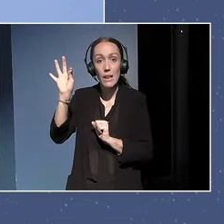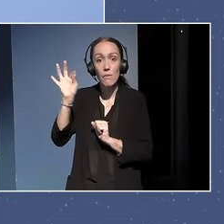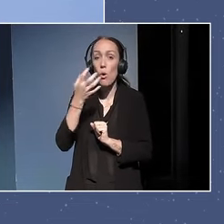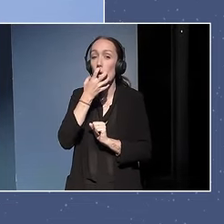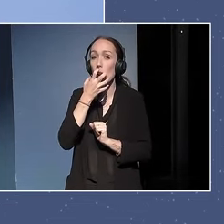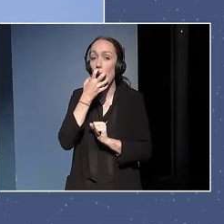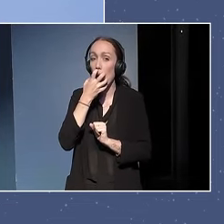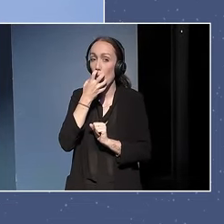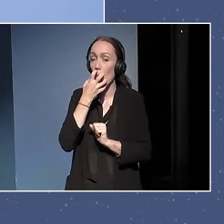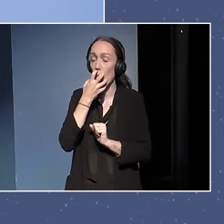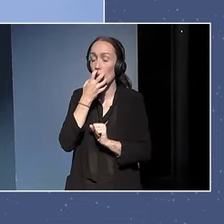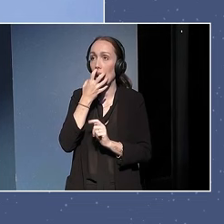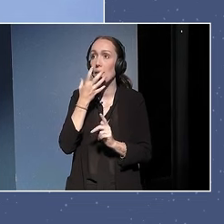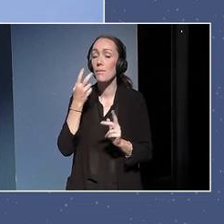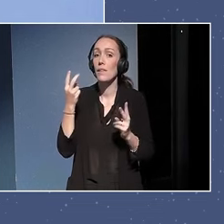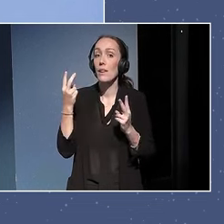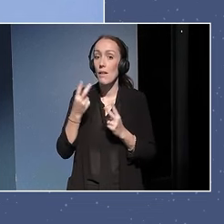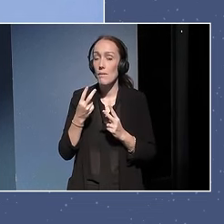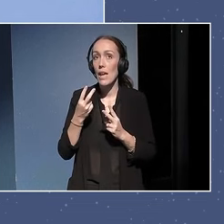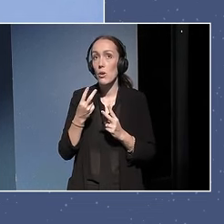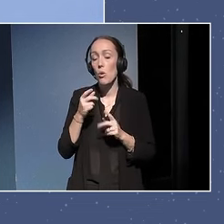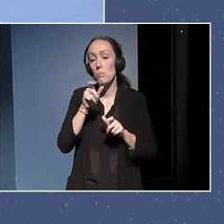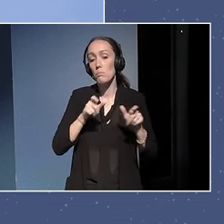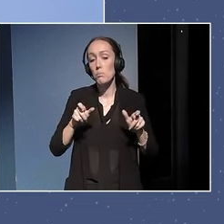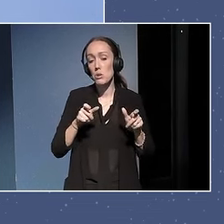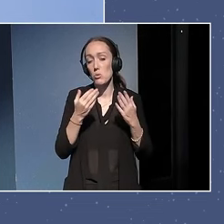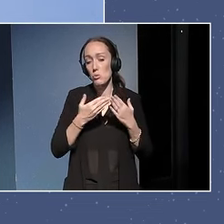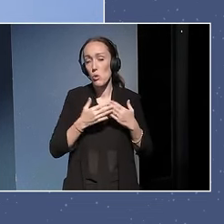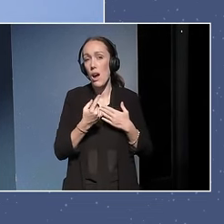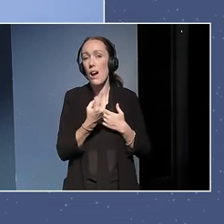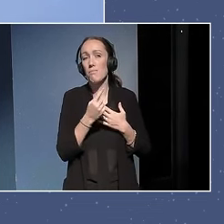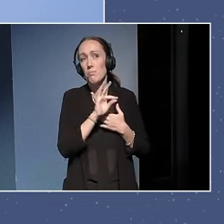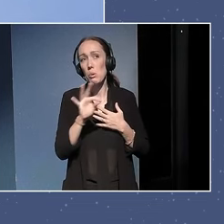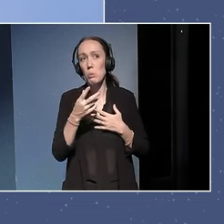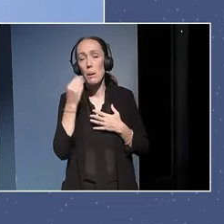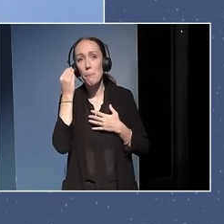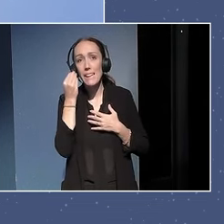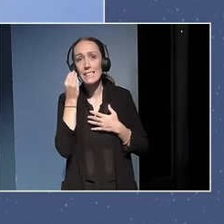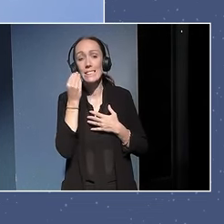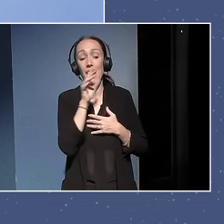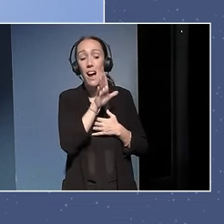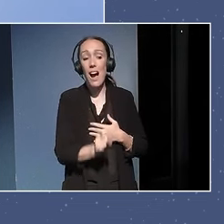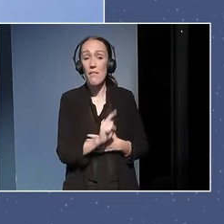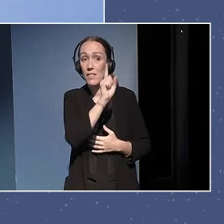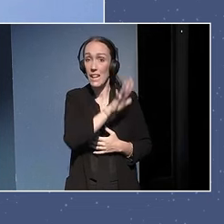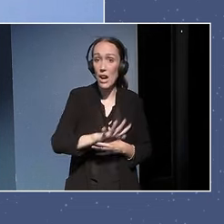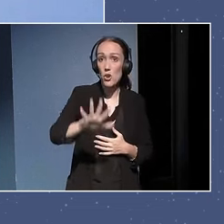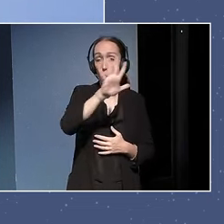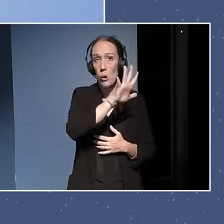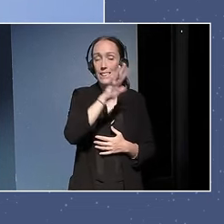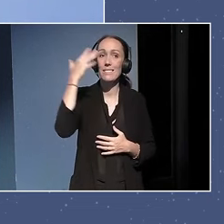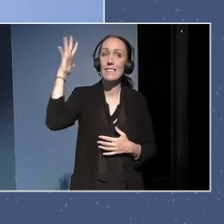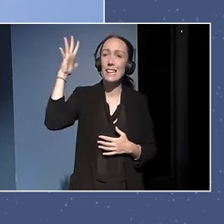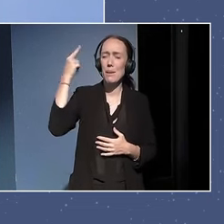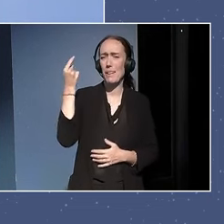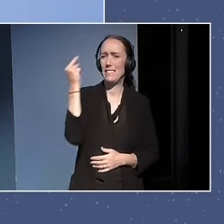paleontologo Ha ipotizzato che il nordafrica fosse un posto particolarmente difficile eh come